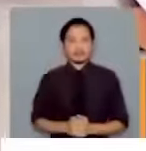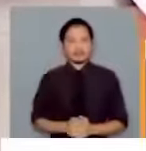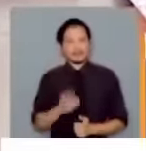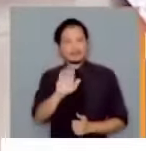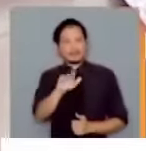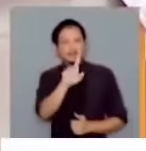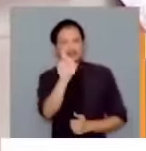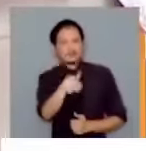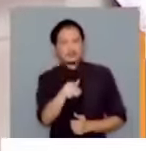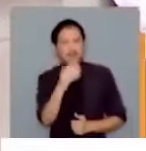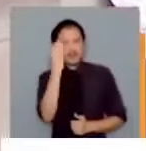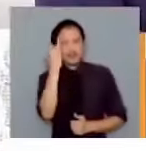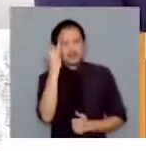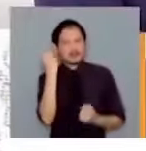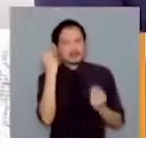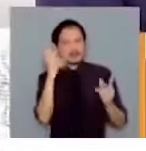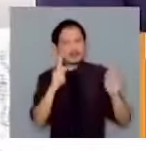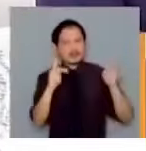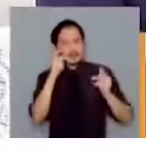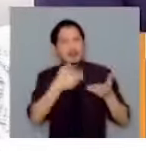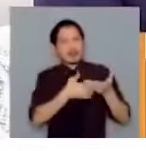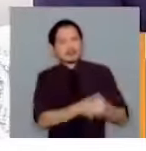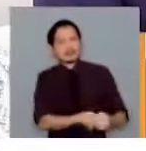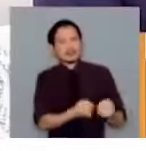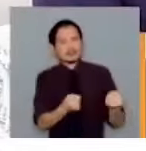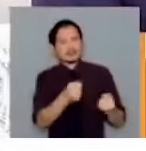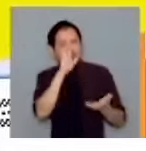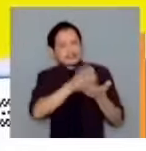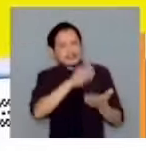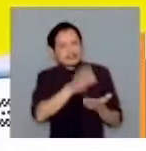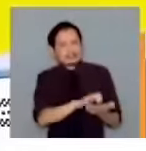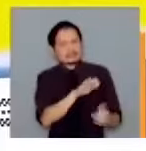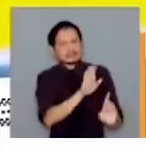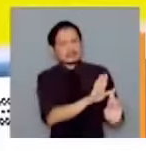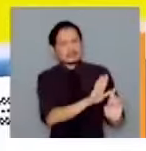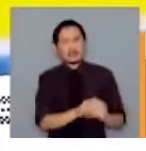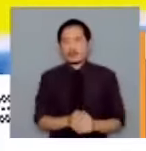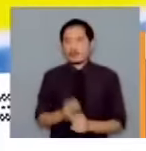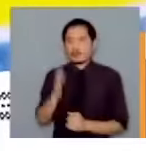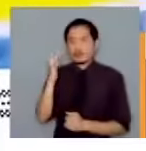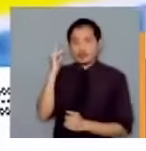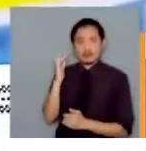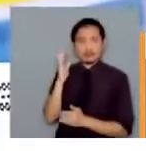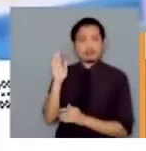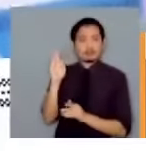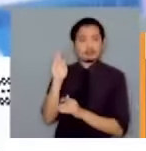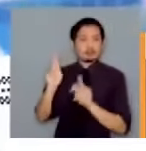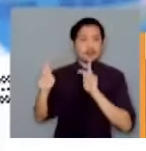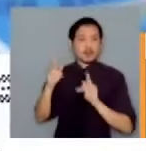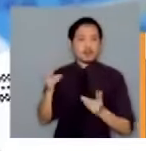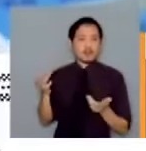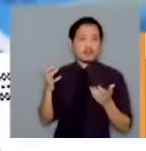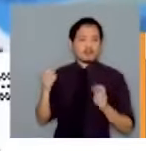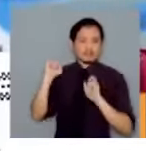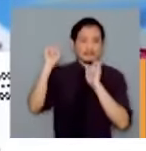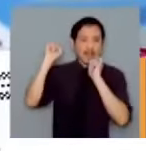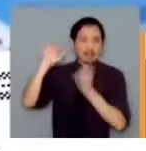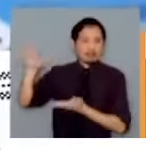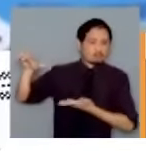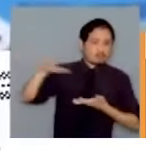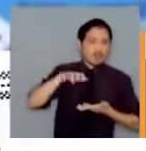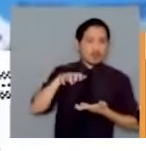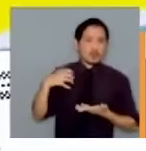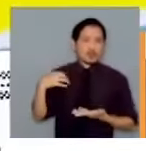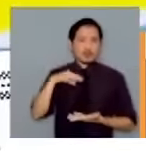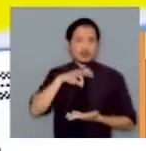mga money-making scam na to? Oo, kasi karamihan sa tao gusto nila yung quick money, you know, yung mabilis ang pera. So that's why kapag nag-offer sa kanila